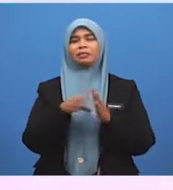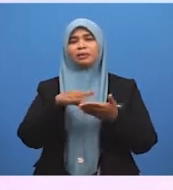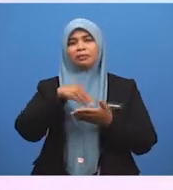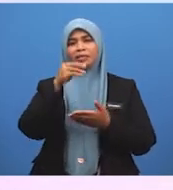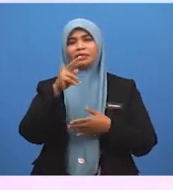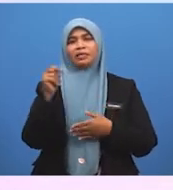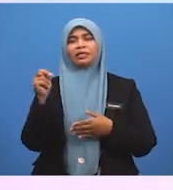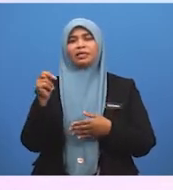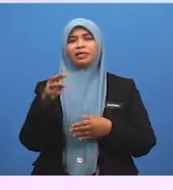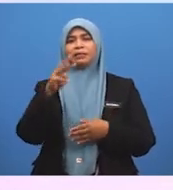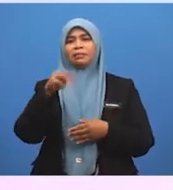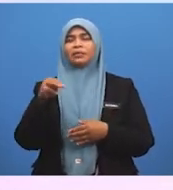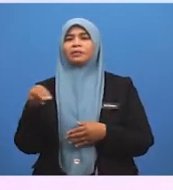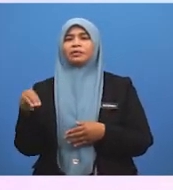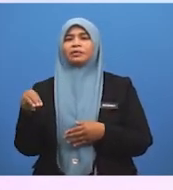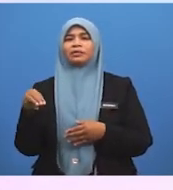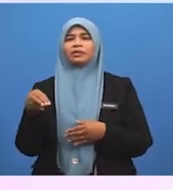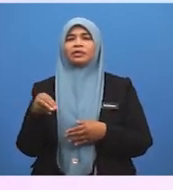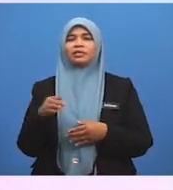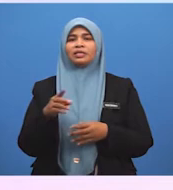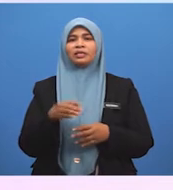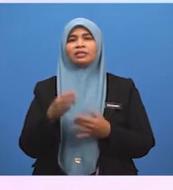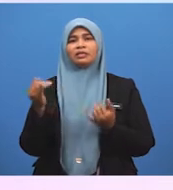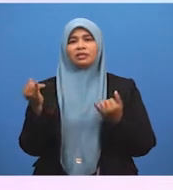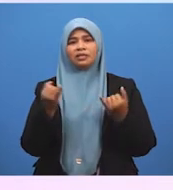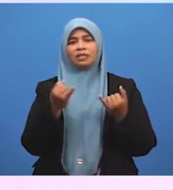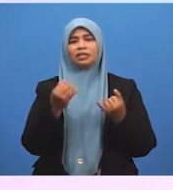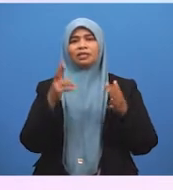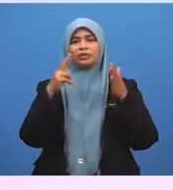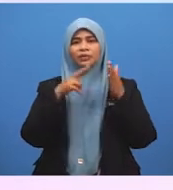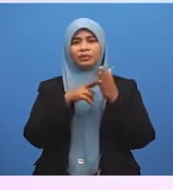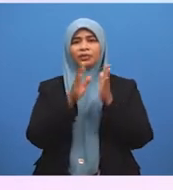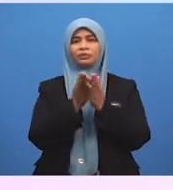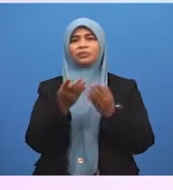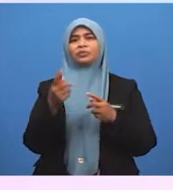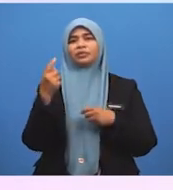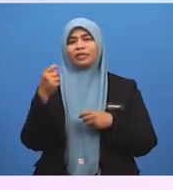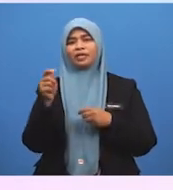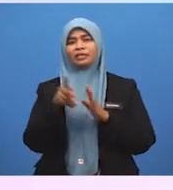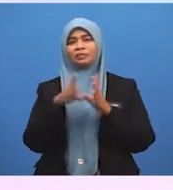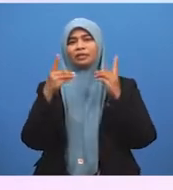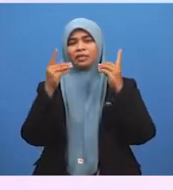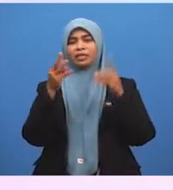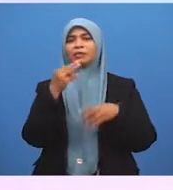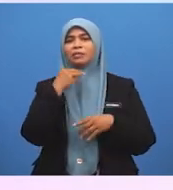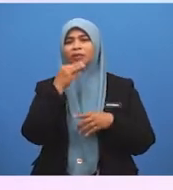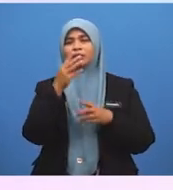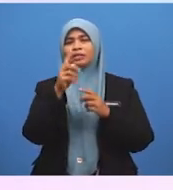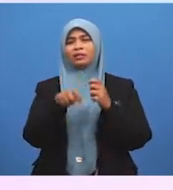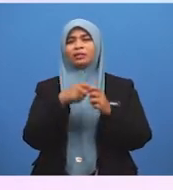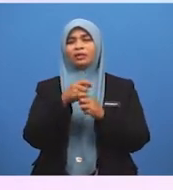pembelajaran, murid-murid sila rujuk buku teks Pendidikan Moral tahun